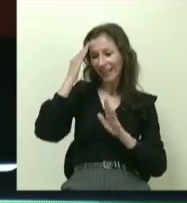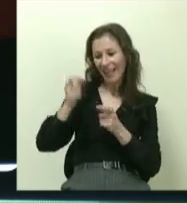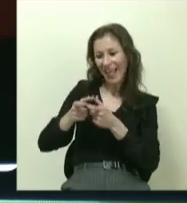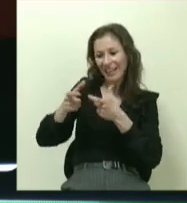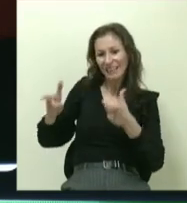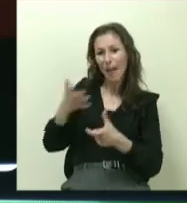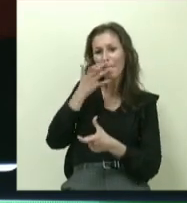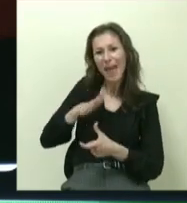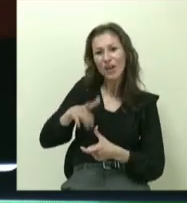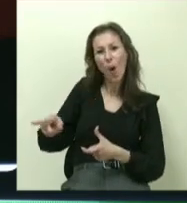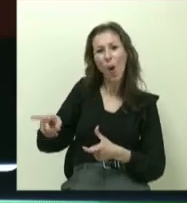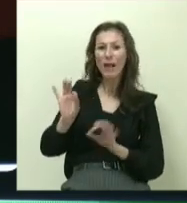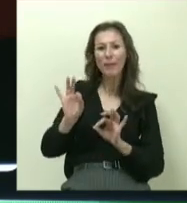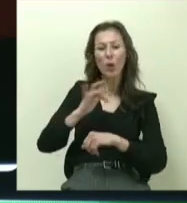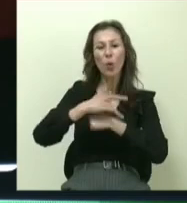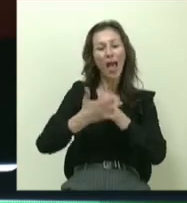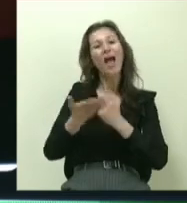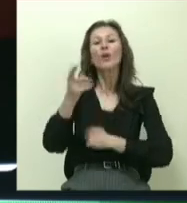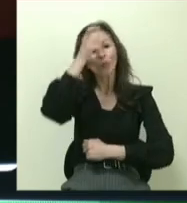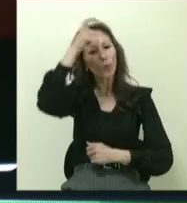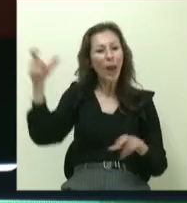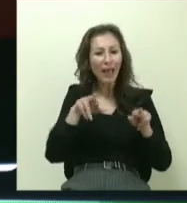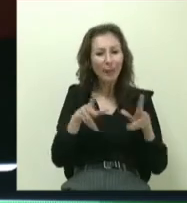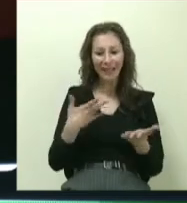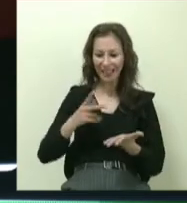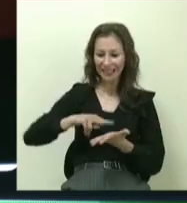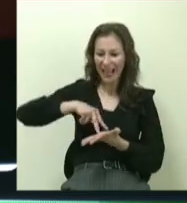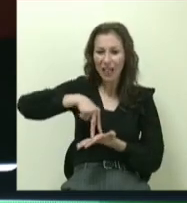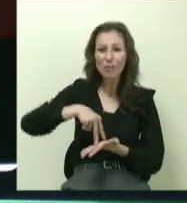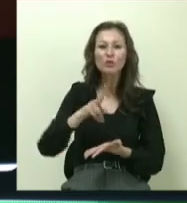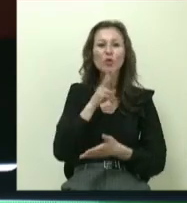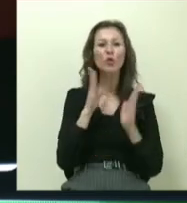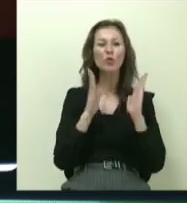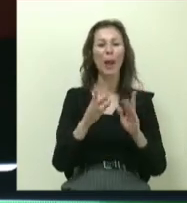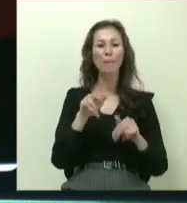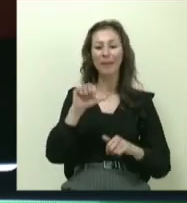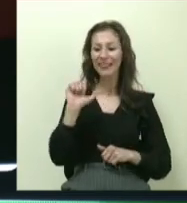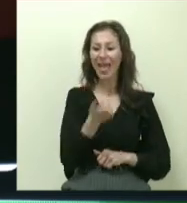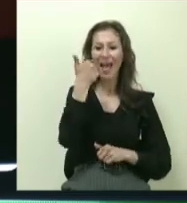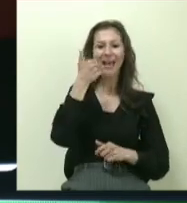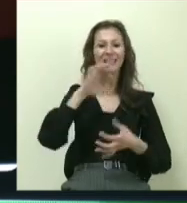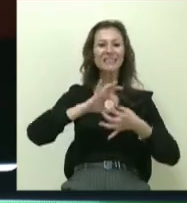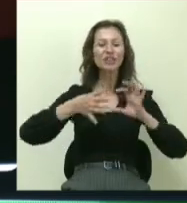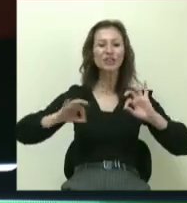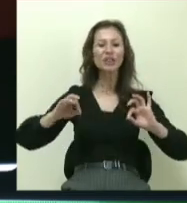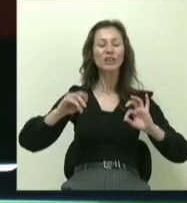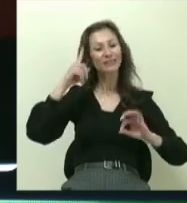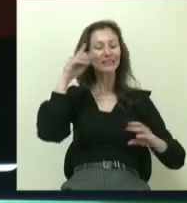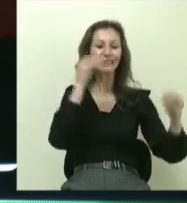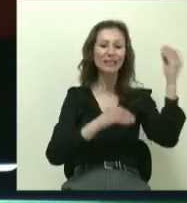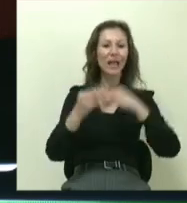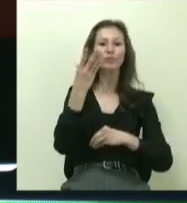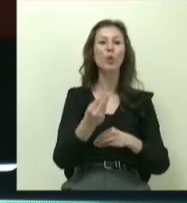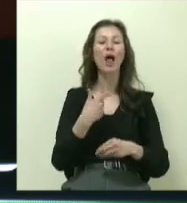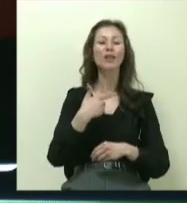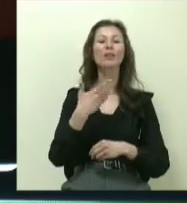ülkeler Türkiye gibi kalkınmalarını son dönem kalkınmalarını değer zinciri modeline göre tasarlamış olan